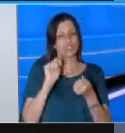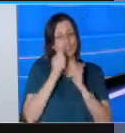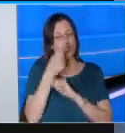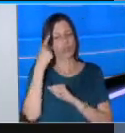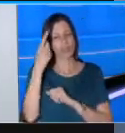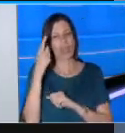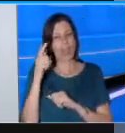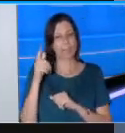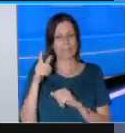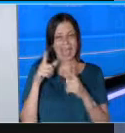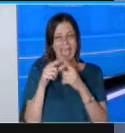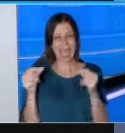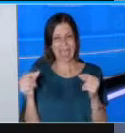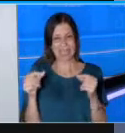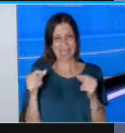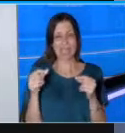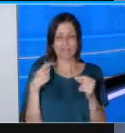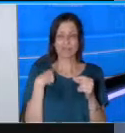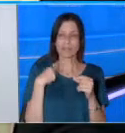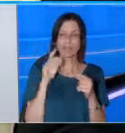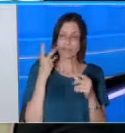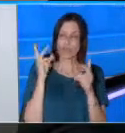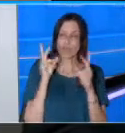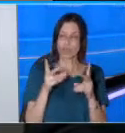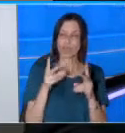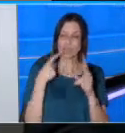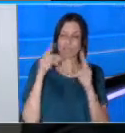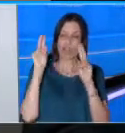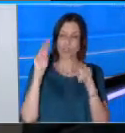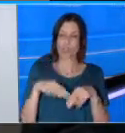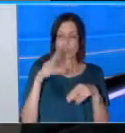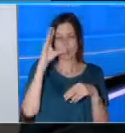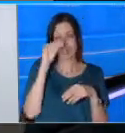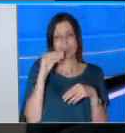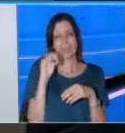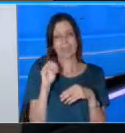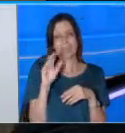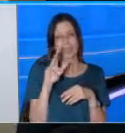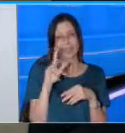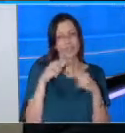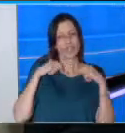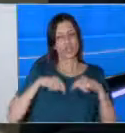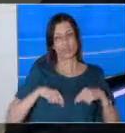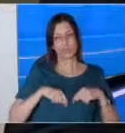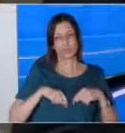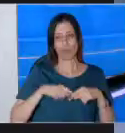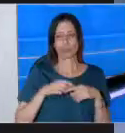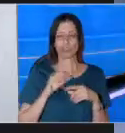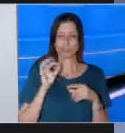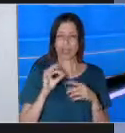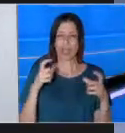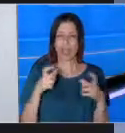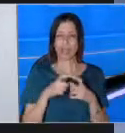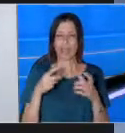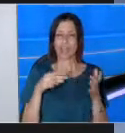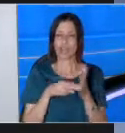וכן שנצליח להביא לשינוי הזה וישיבו את הבונים. מיקו צרפתי, יושב ראש ועד העובדים של חברת החשמל, תודה רבה לך על